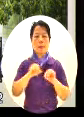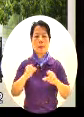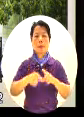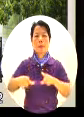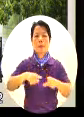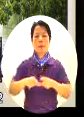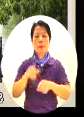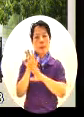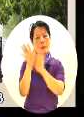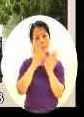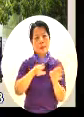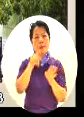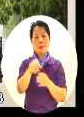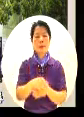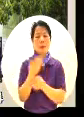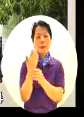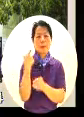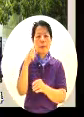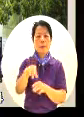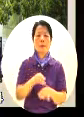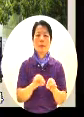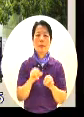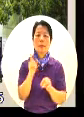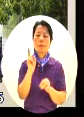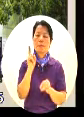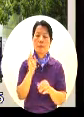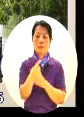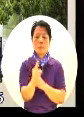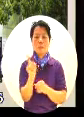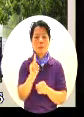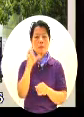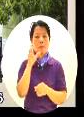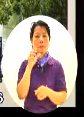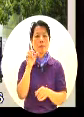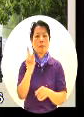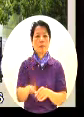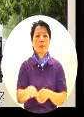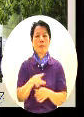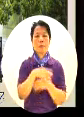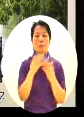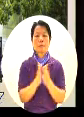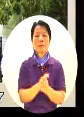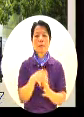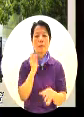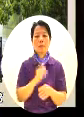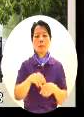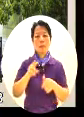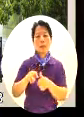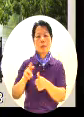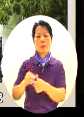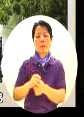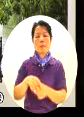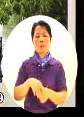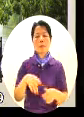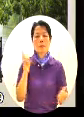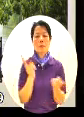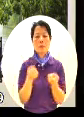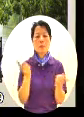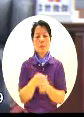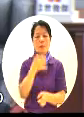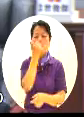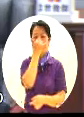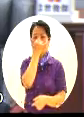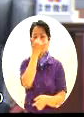前的状况哈，过去这所在是啥呢？是畜牧业、农渔牧，哈，咧饲猪啦